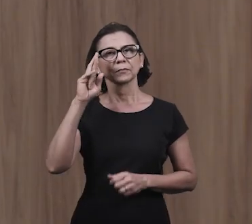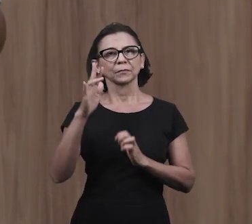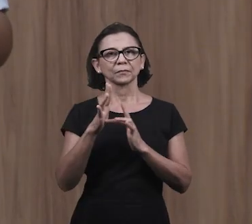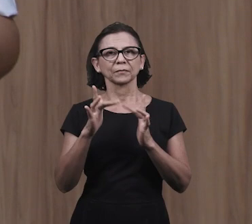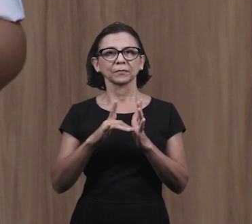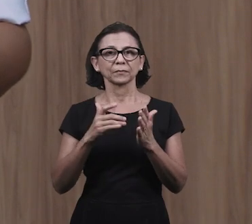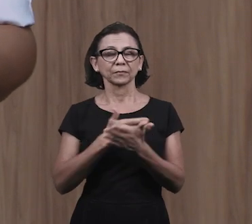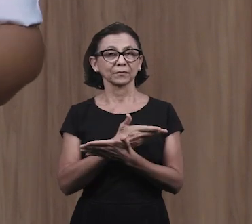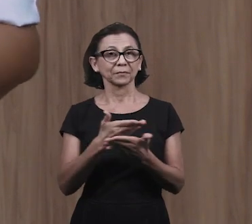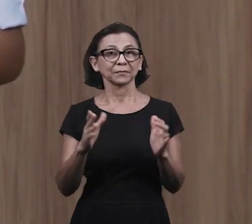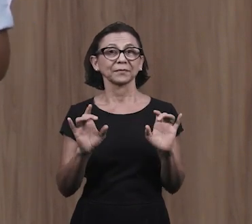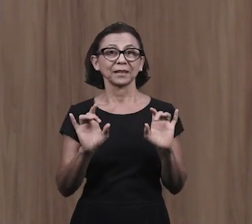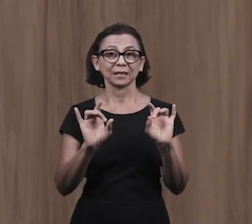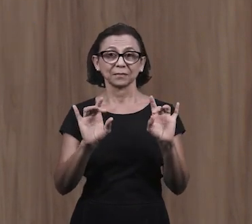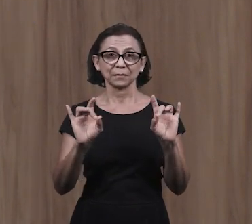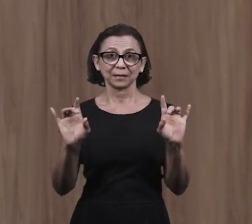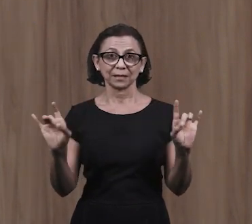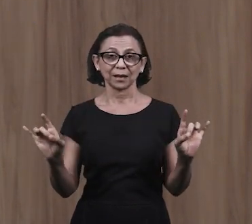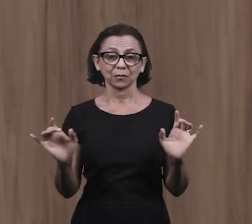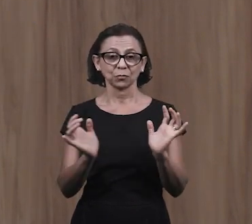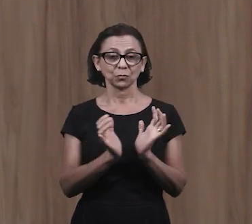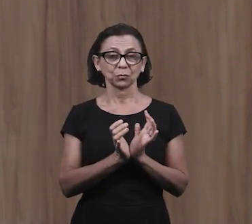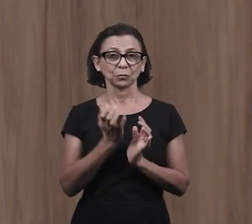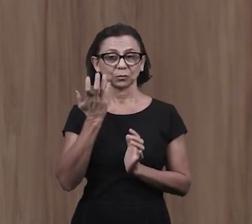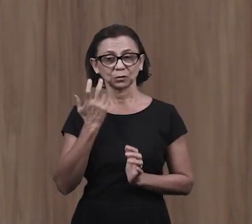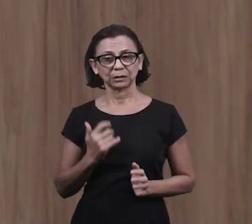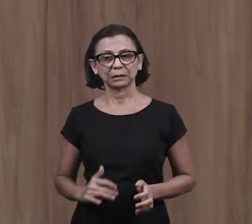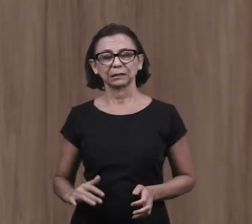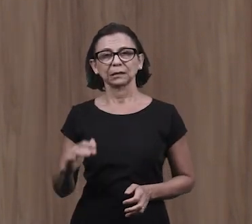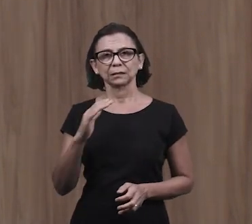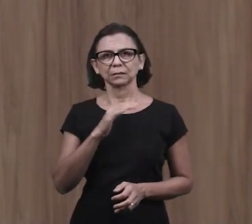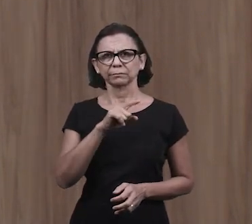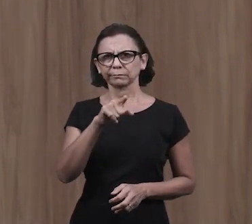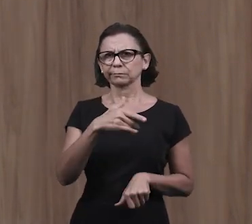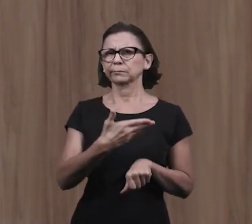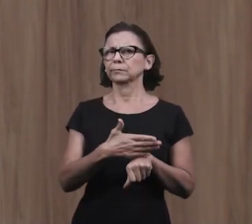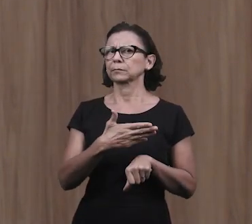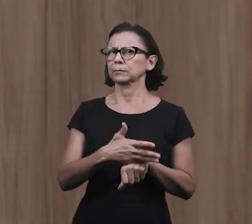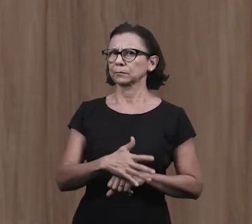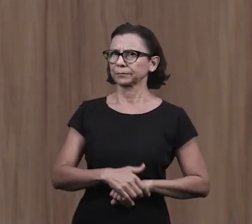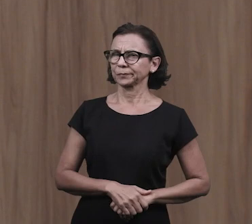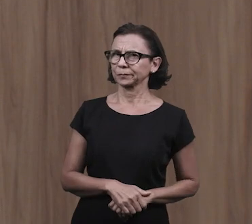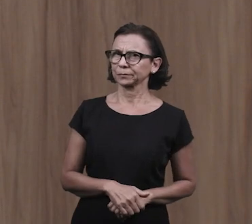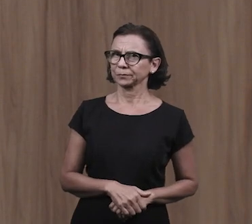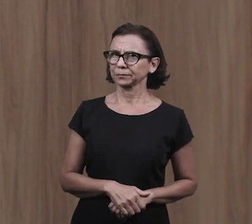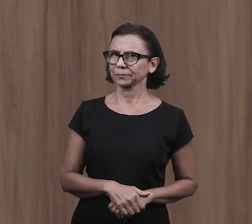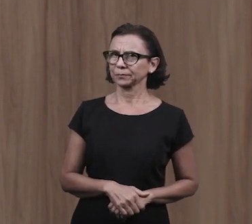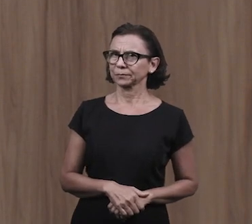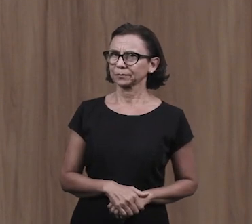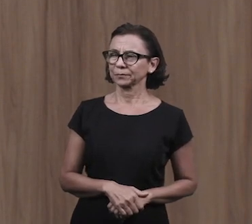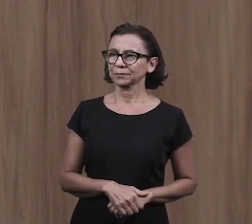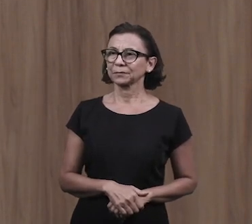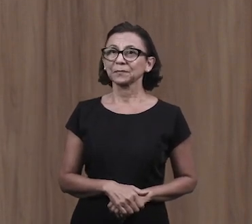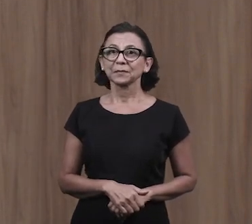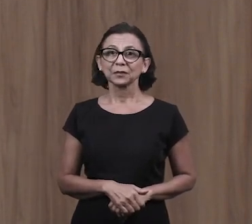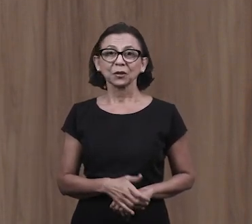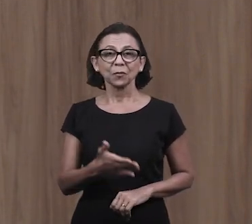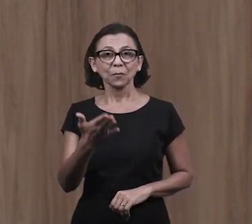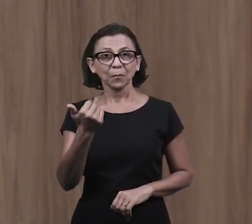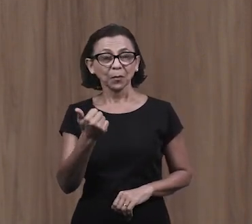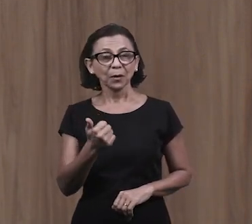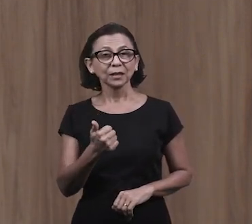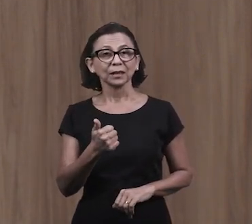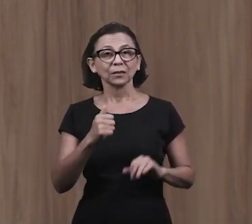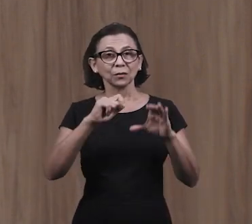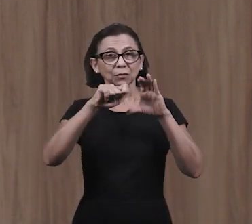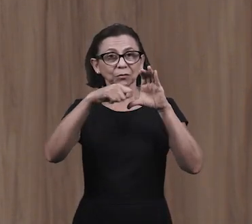La paix du Seigneur à tous, en spécial aux classes. Est-ce que vous vous entraînez? Alors, si